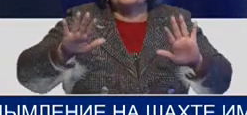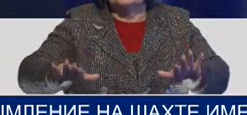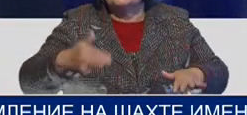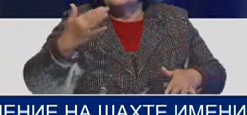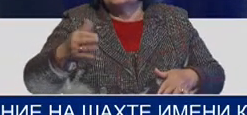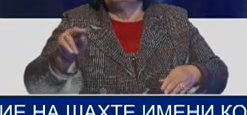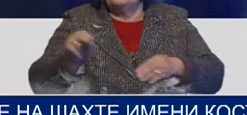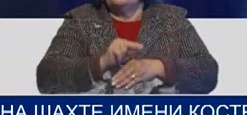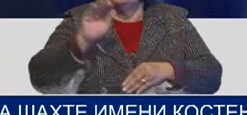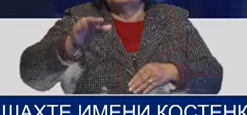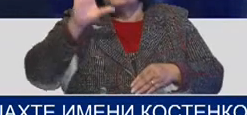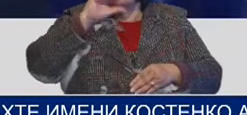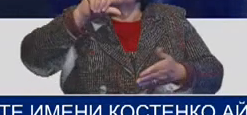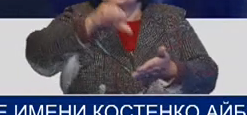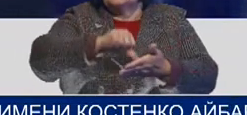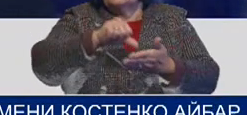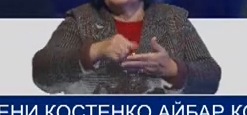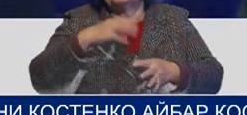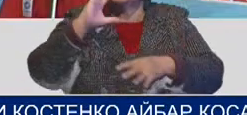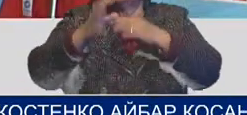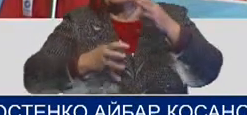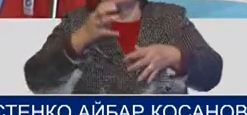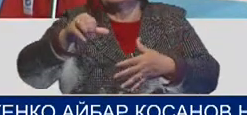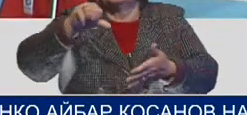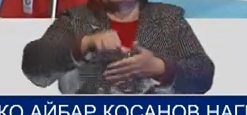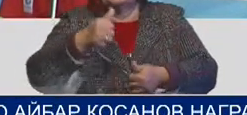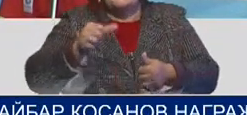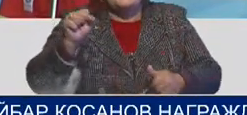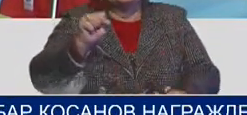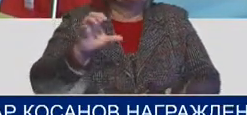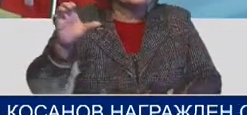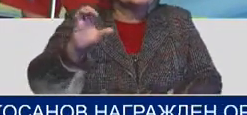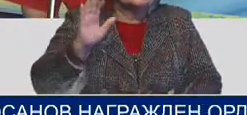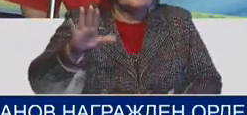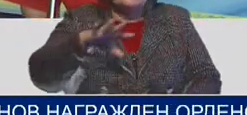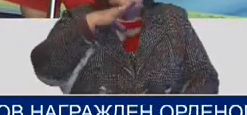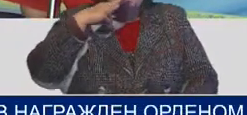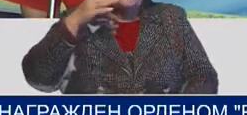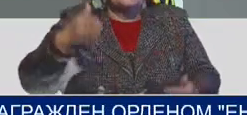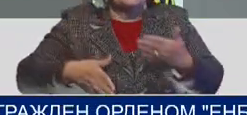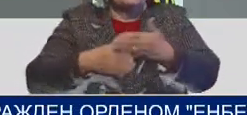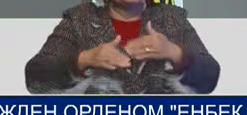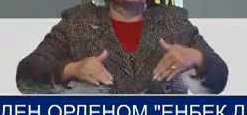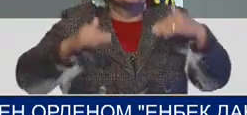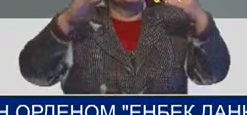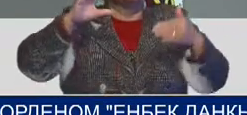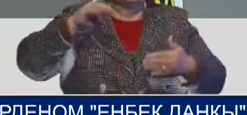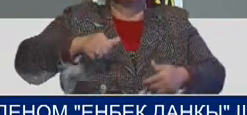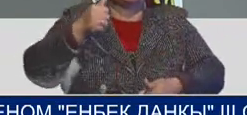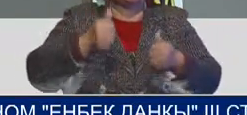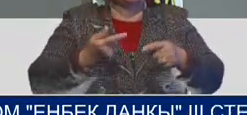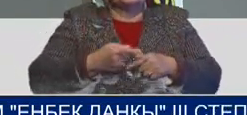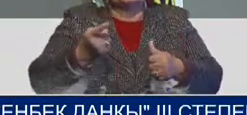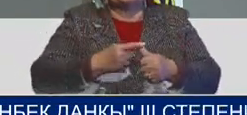Его воспитанники успешно выступают и на мировых первенствах. Адильбек Серикбаев также немало способствовал повышению статуса турнира